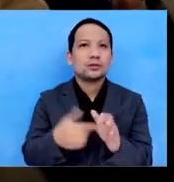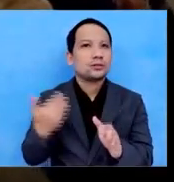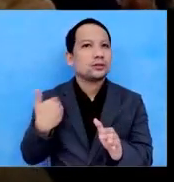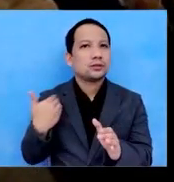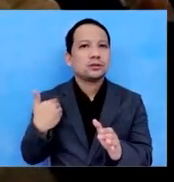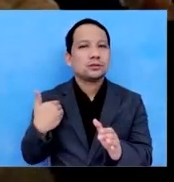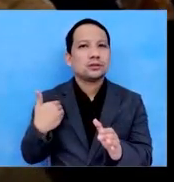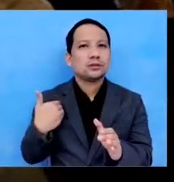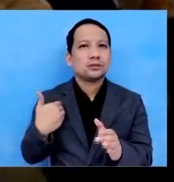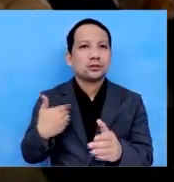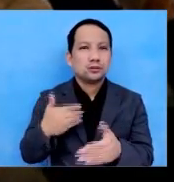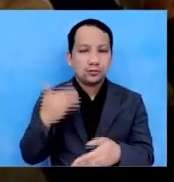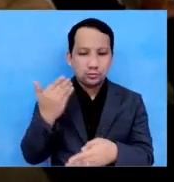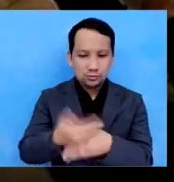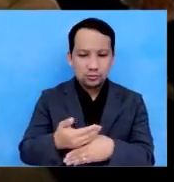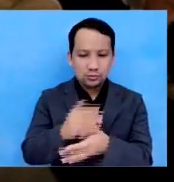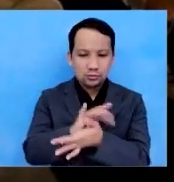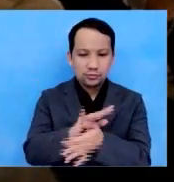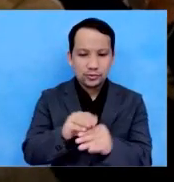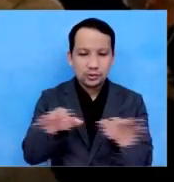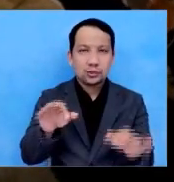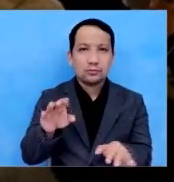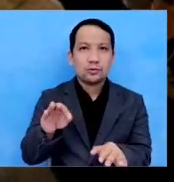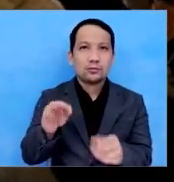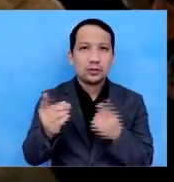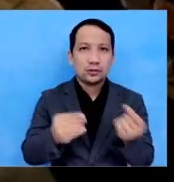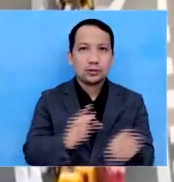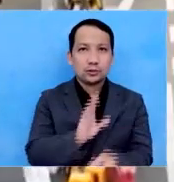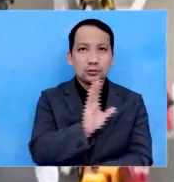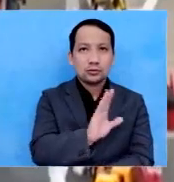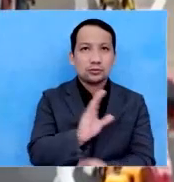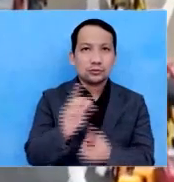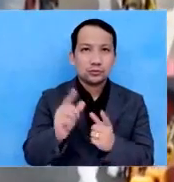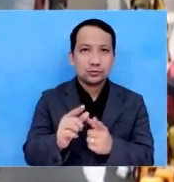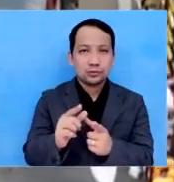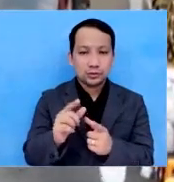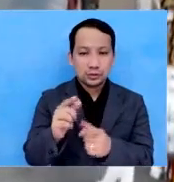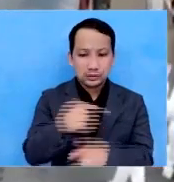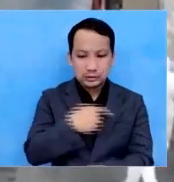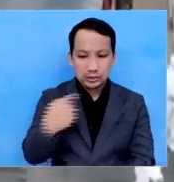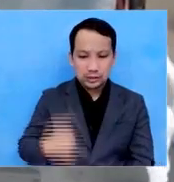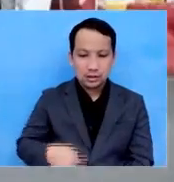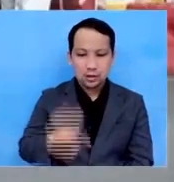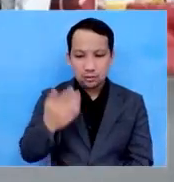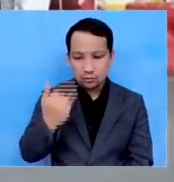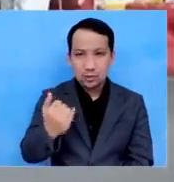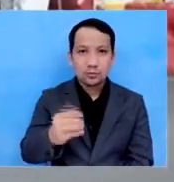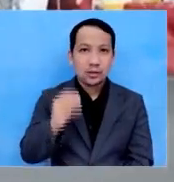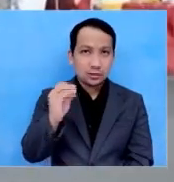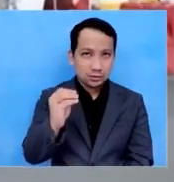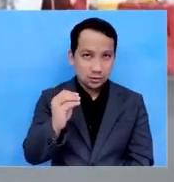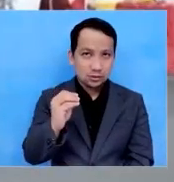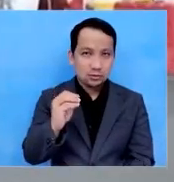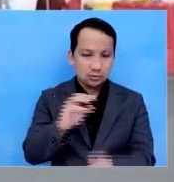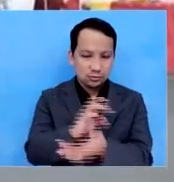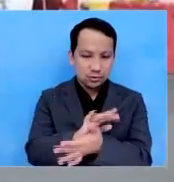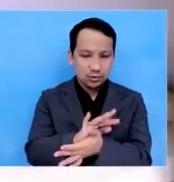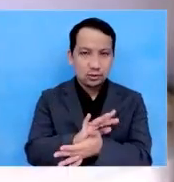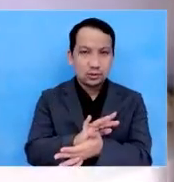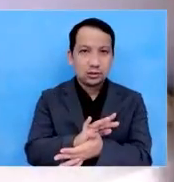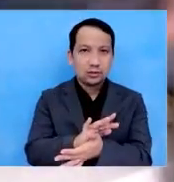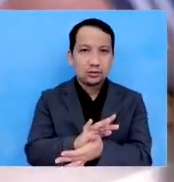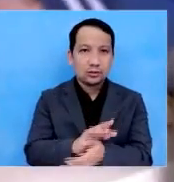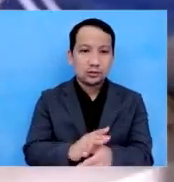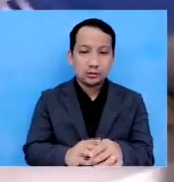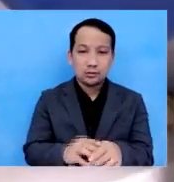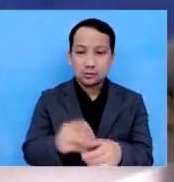ang COVID-19 protocols na ipinapatupad sa China. Sa ilalim kasi ng zero COVID policy, agad silang